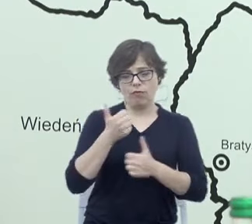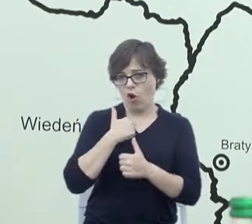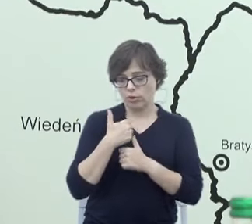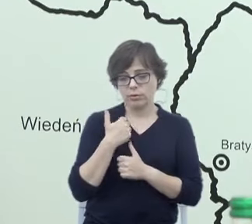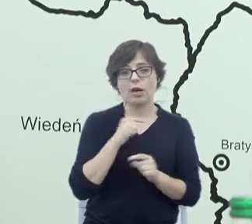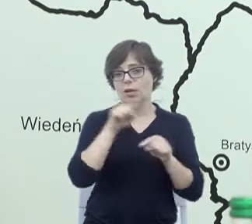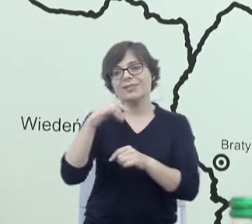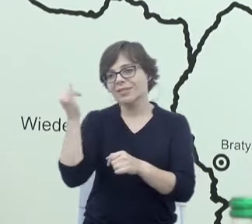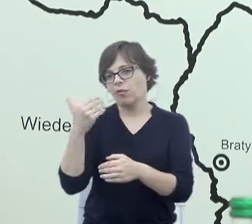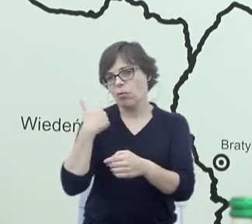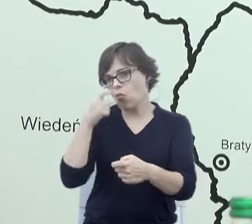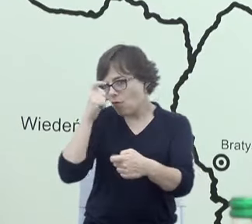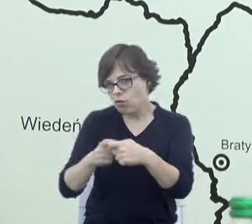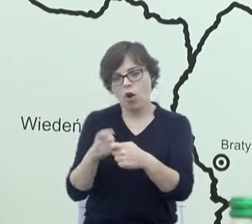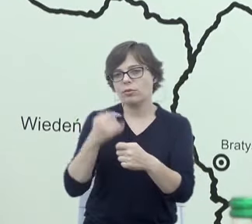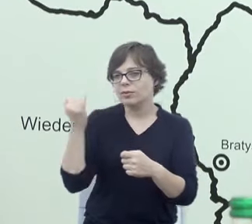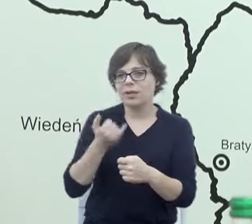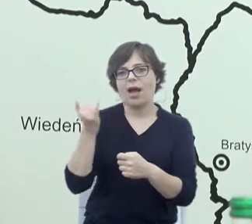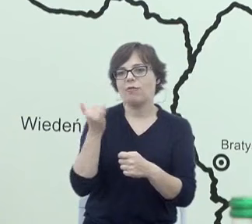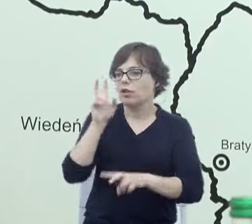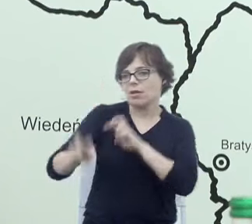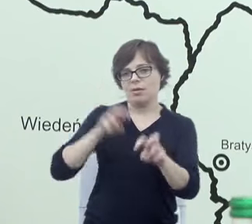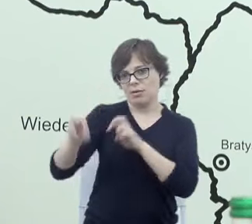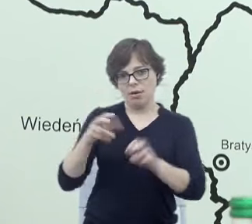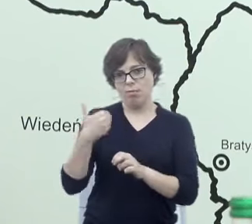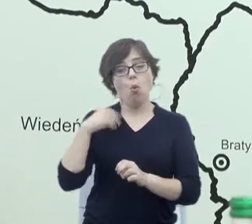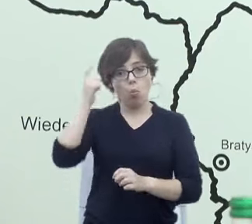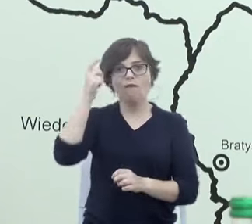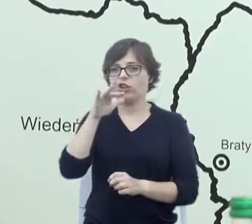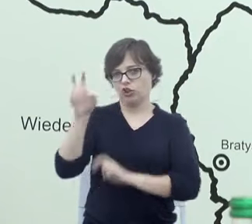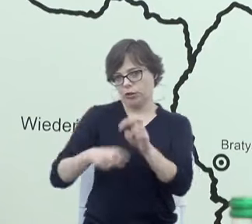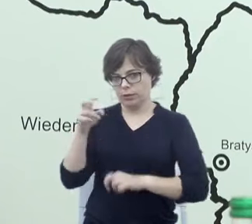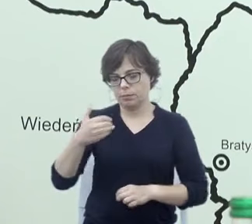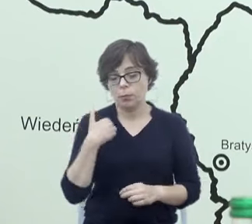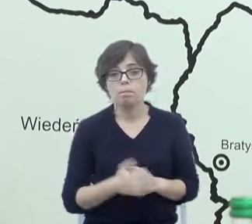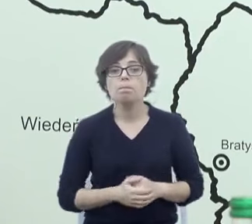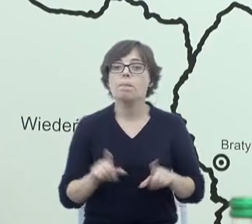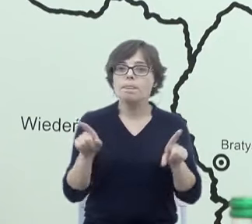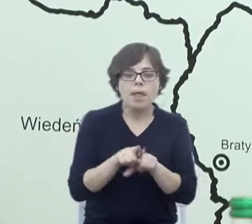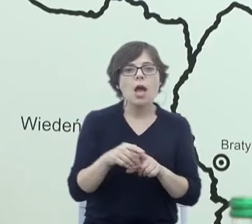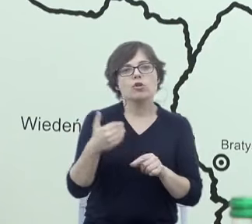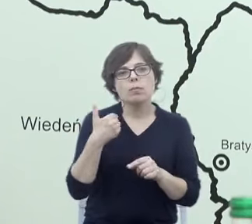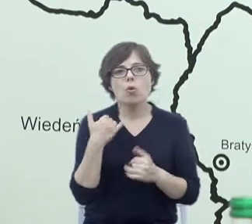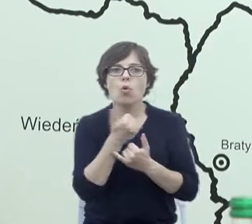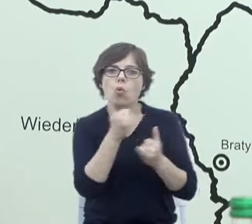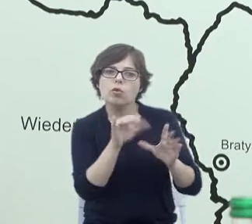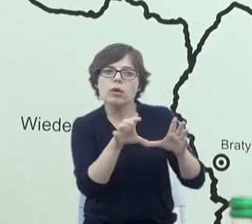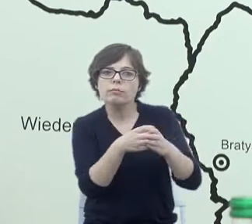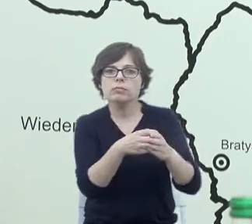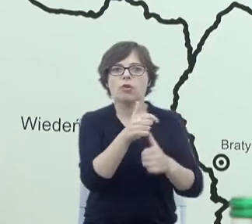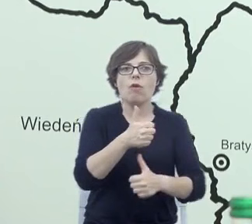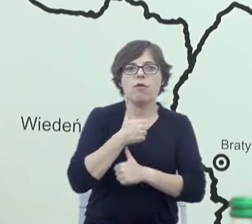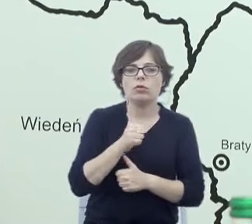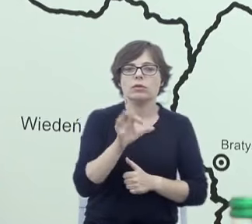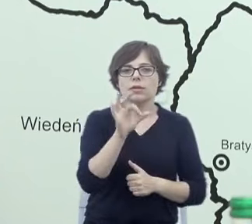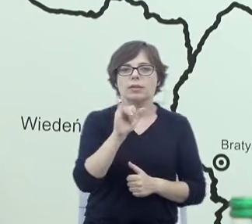taki sposób no, eksploatacyjny wobec głównie ludności żydowskiej. Też pojawiały się takie lotne oddziały SIPO, czyli